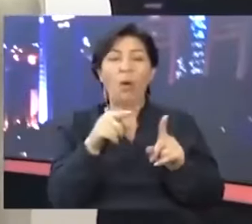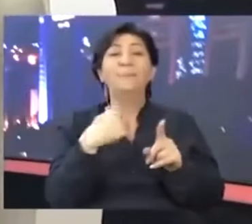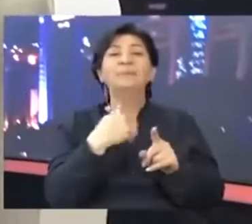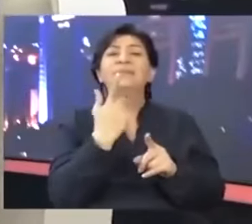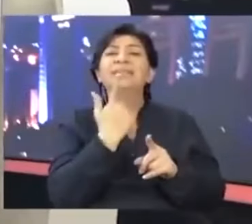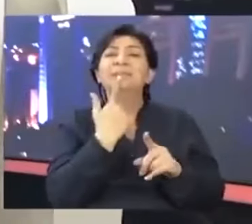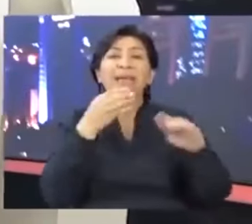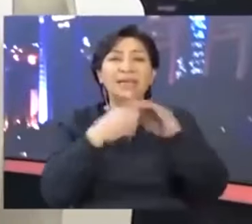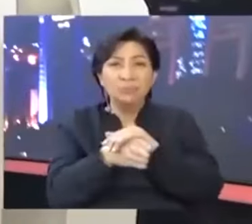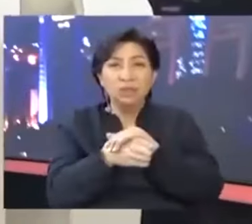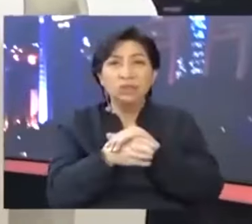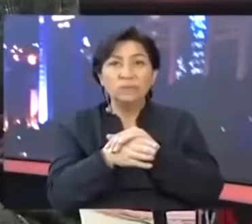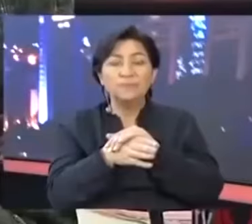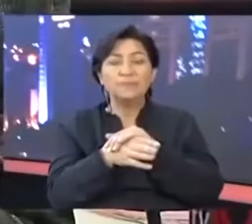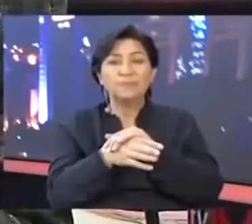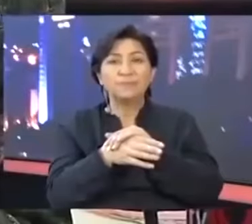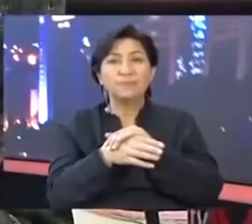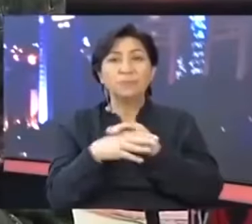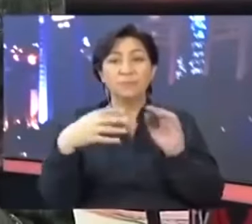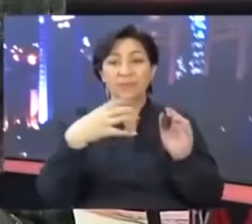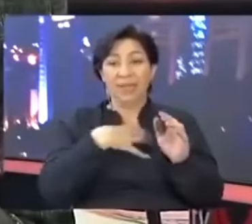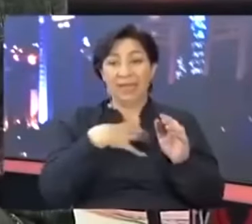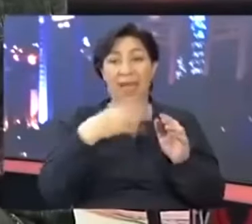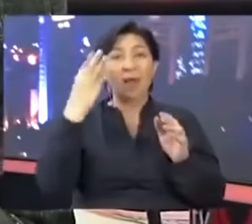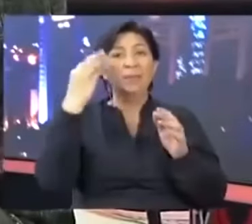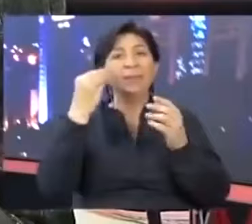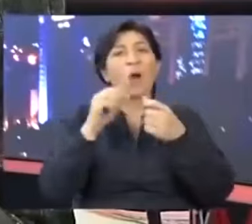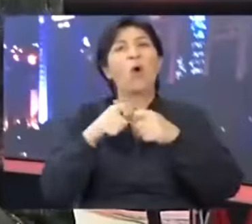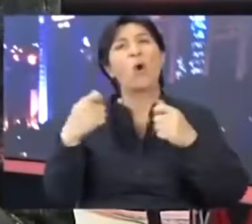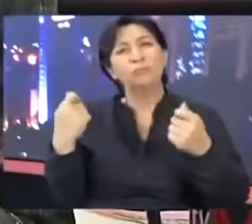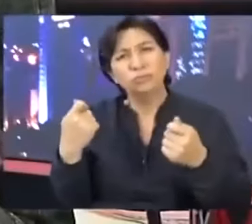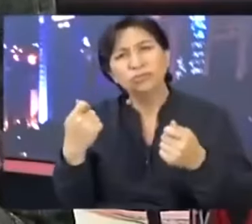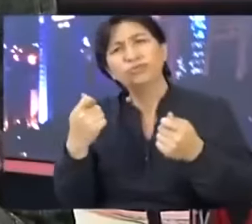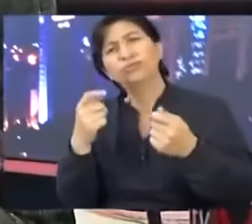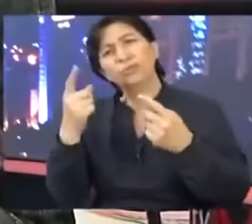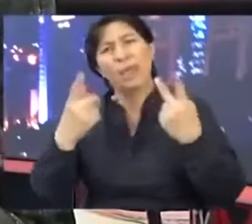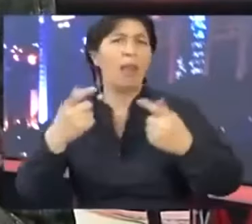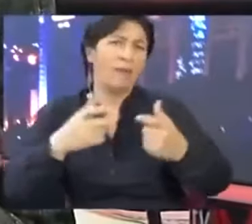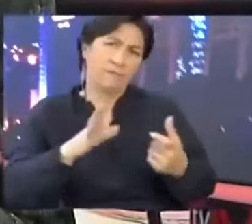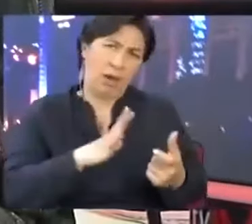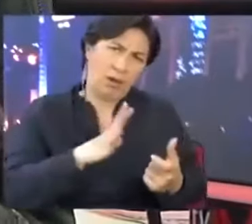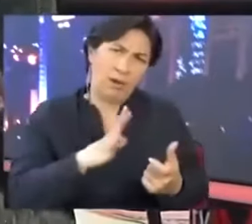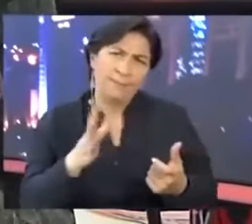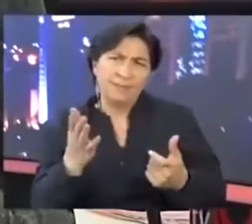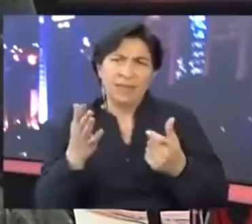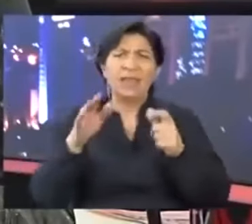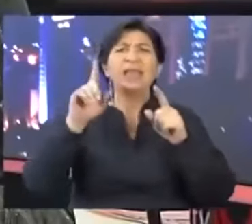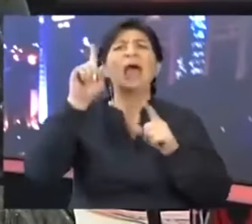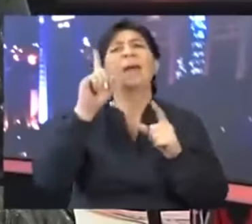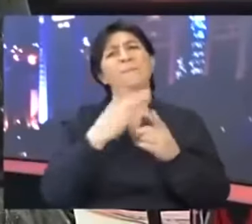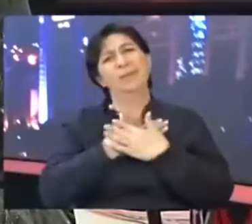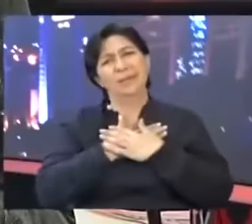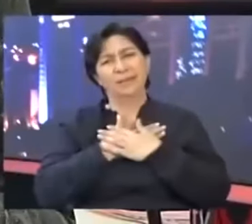ve artık kendi Eee kendi anlamından kopmuş ünlemler de var Eee ya Rabbim